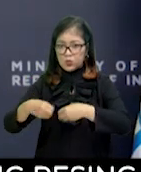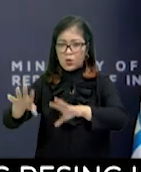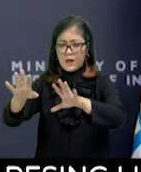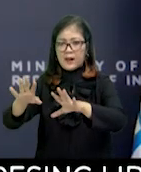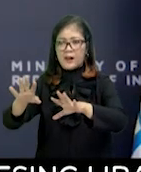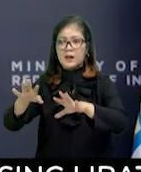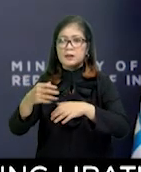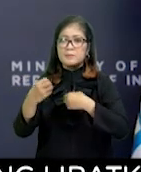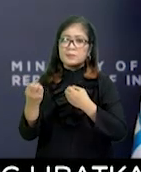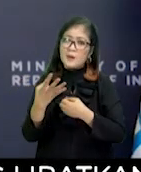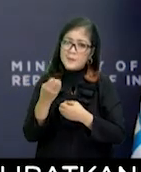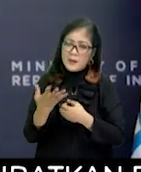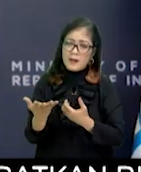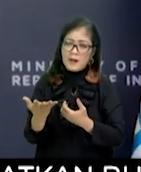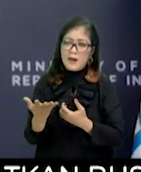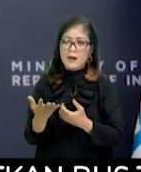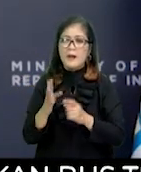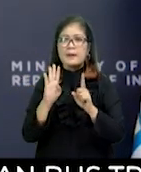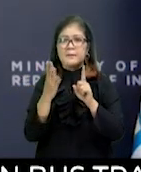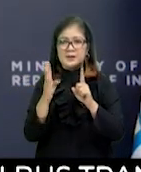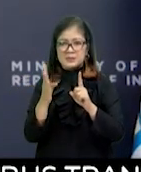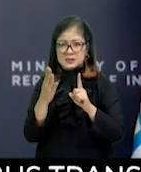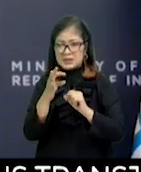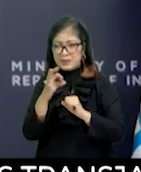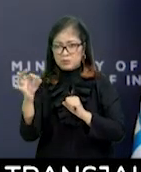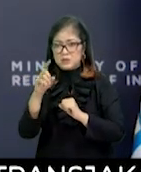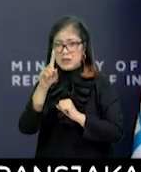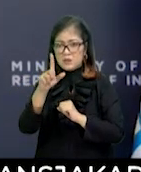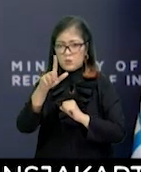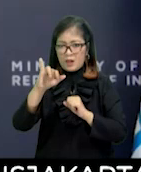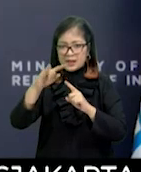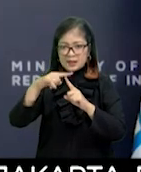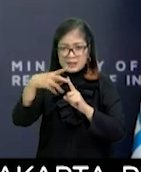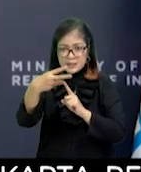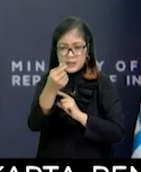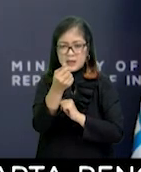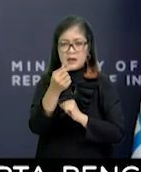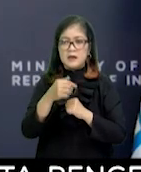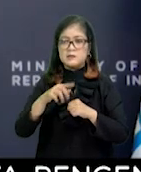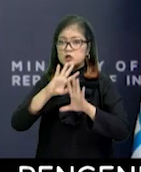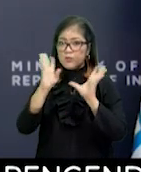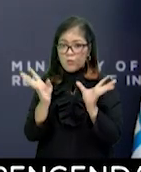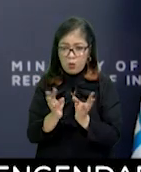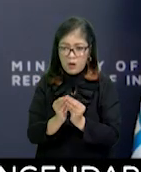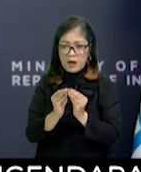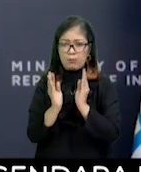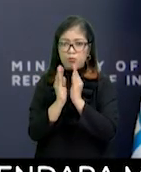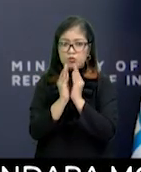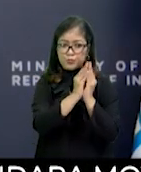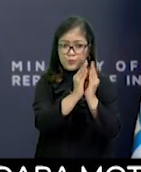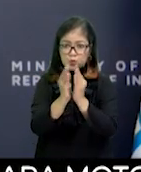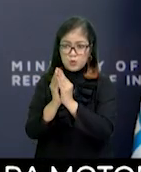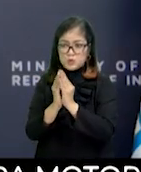harga setara 14.000 per liter atau semua jenis kemasan baik kualitas